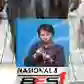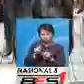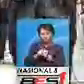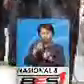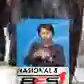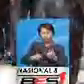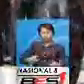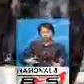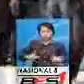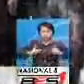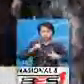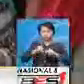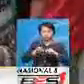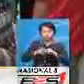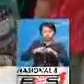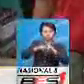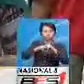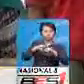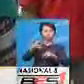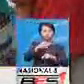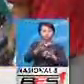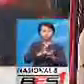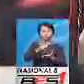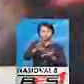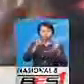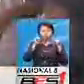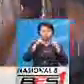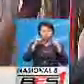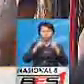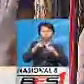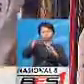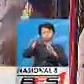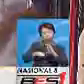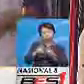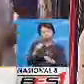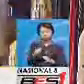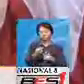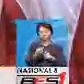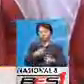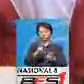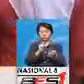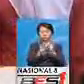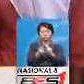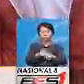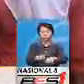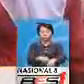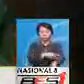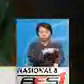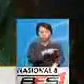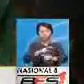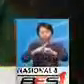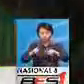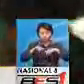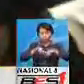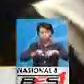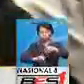kos Sara hidup yang meningkat sementara itu pelaburan swasta diunjur lebih rendah daripada trend jangka panjangnya namun akan